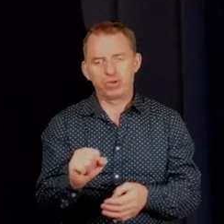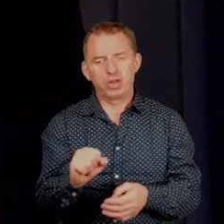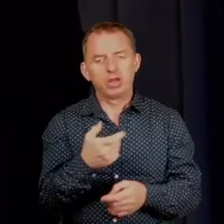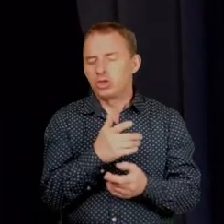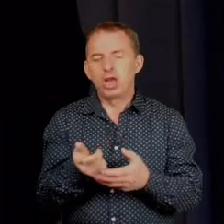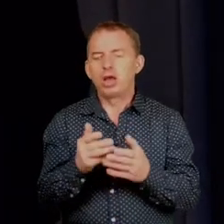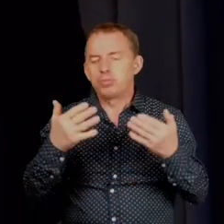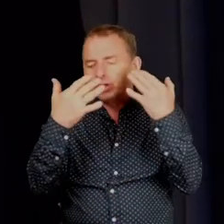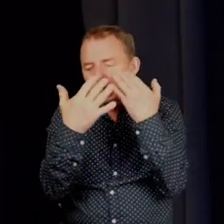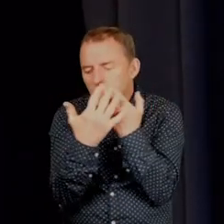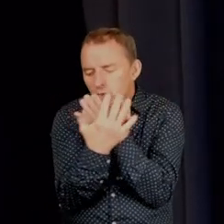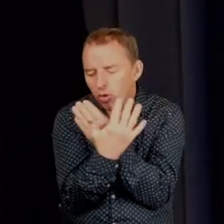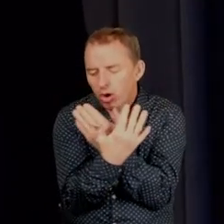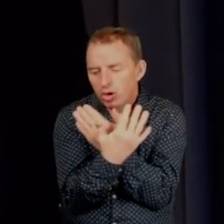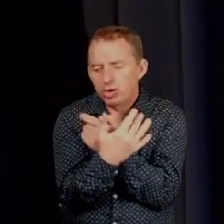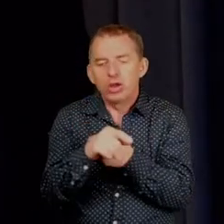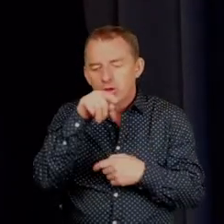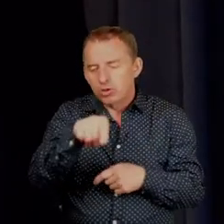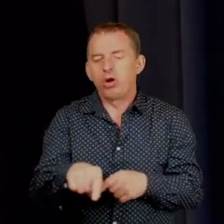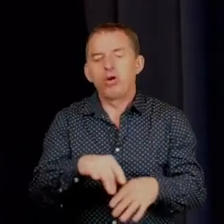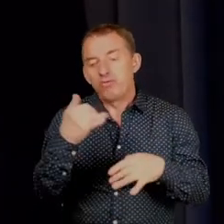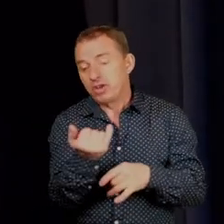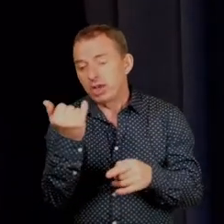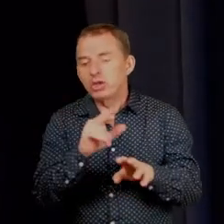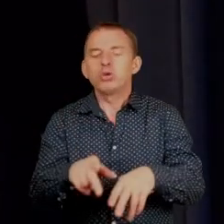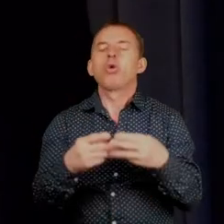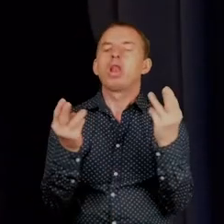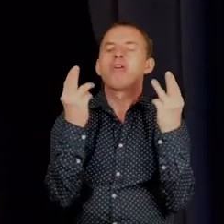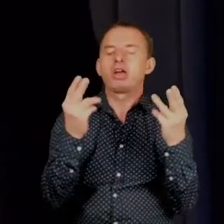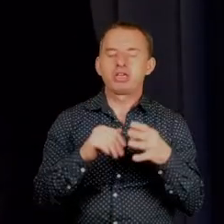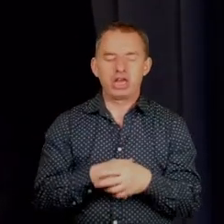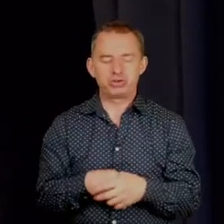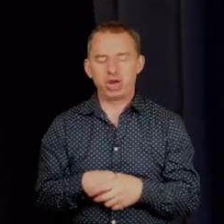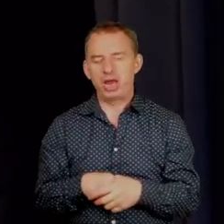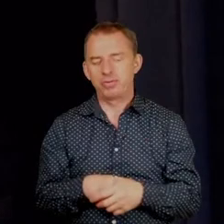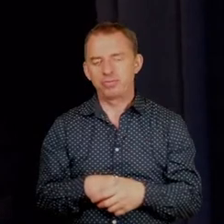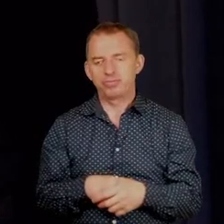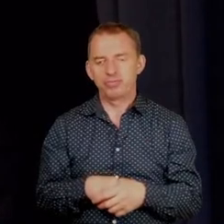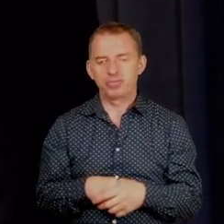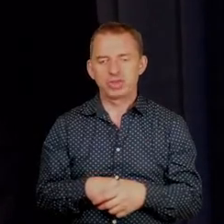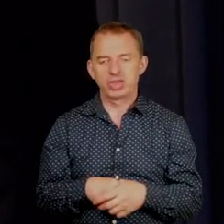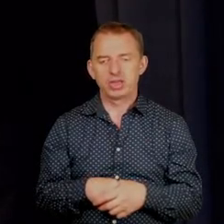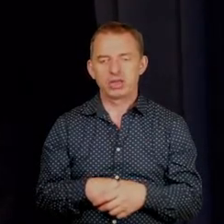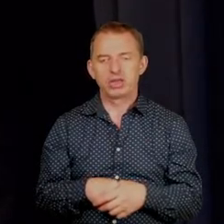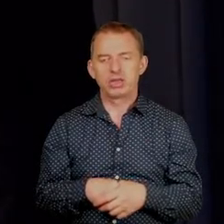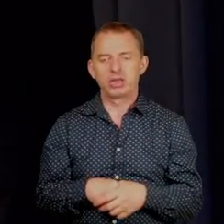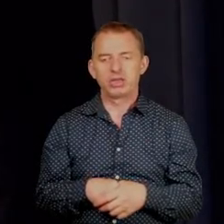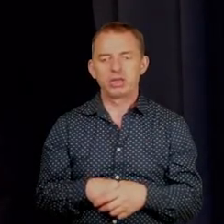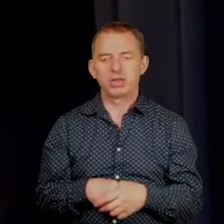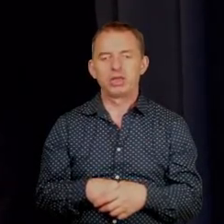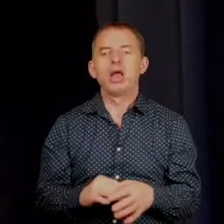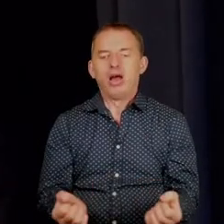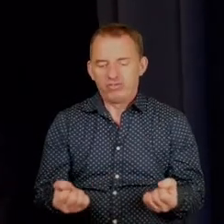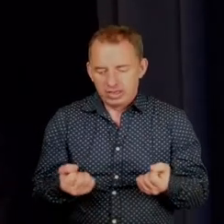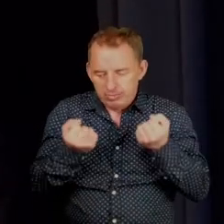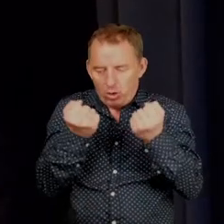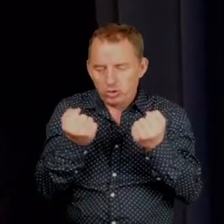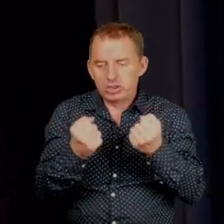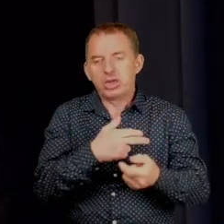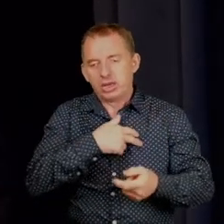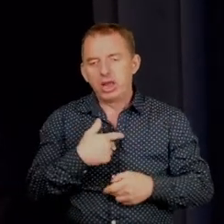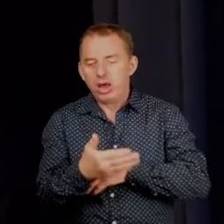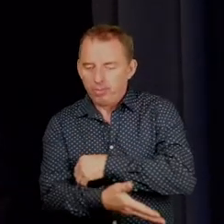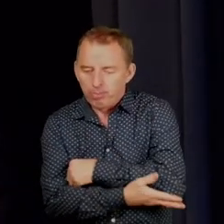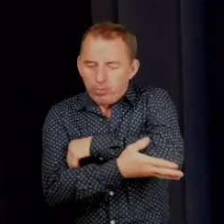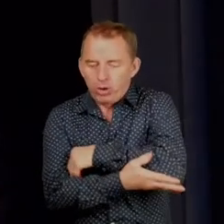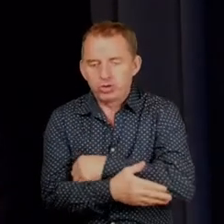nam tego, co wieczne i co najważniejsze. Encourage us and inspire us in our program tonight. Wzmocnij nas i pokrzep